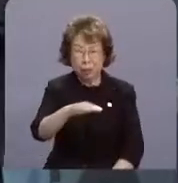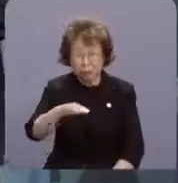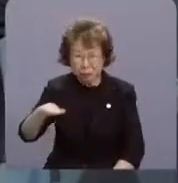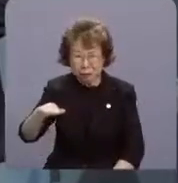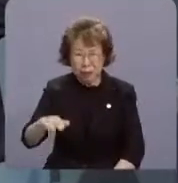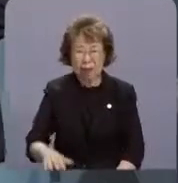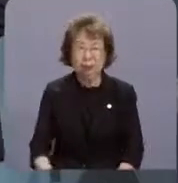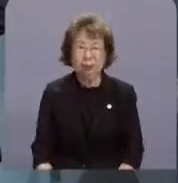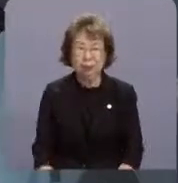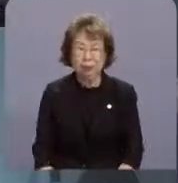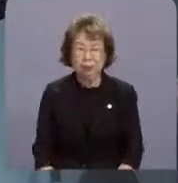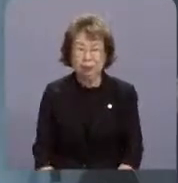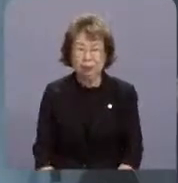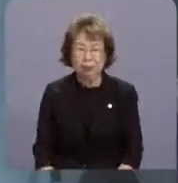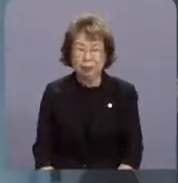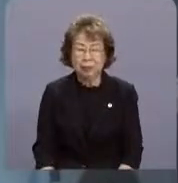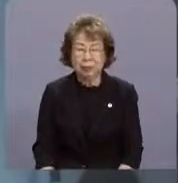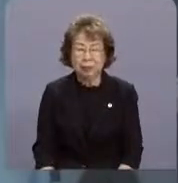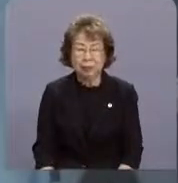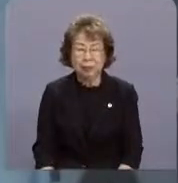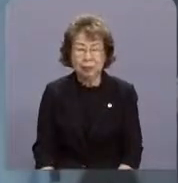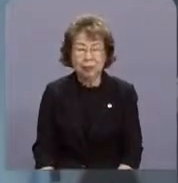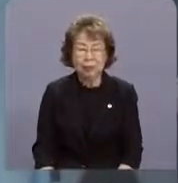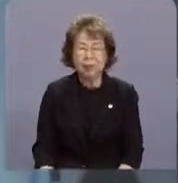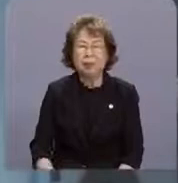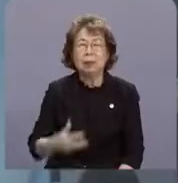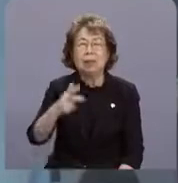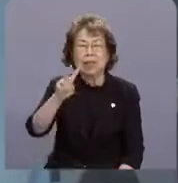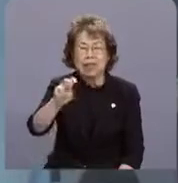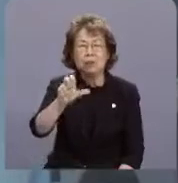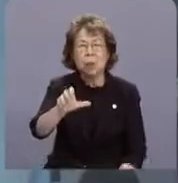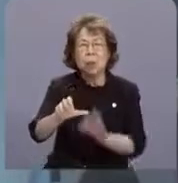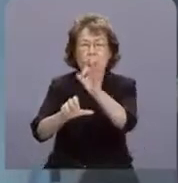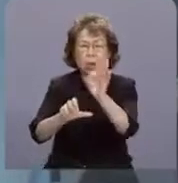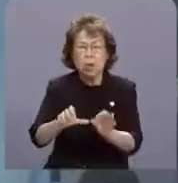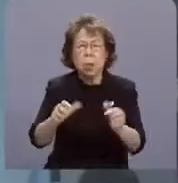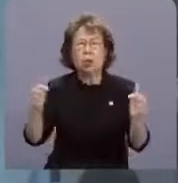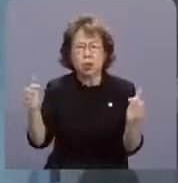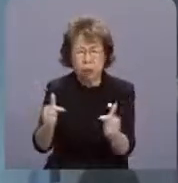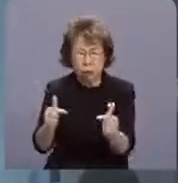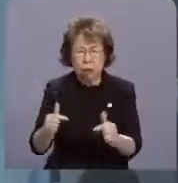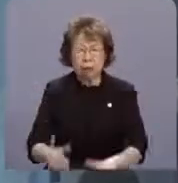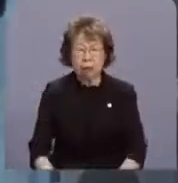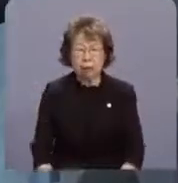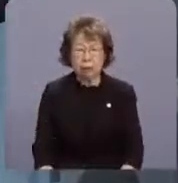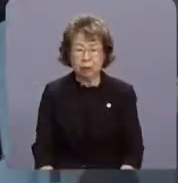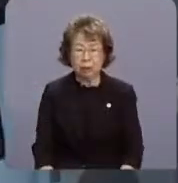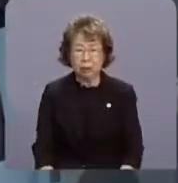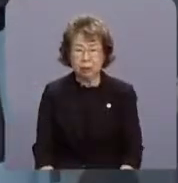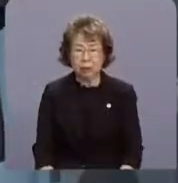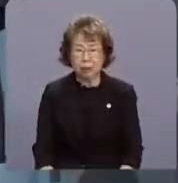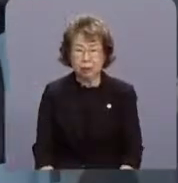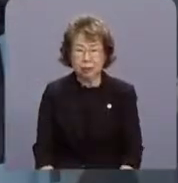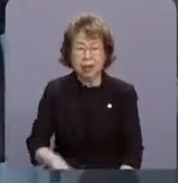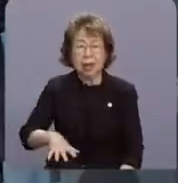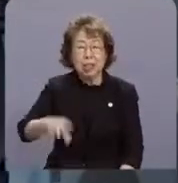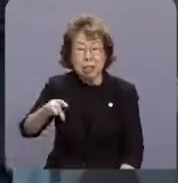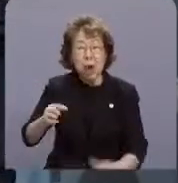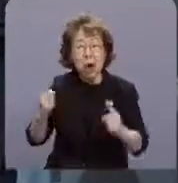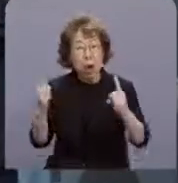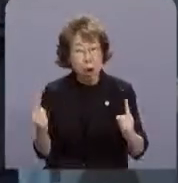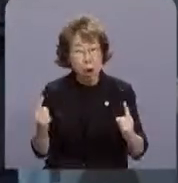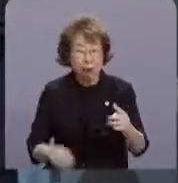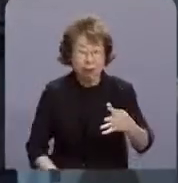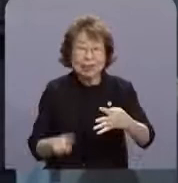떨어졌습니다 한주 전보다 25% 나 빠졌습니다 처음으로 그리도 기사